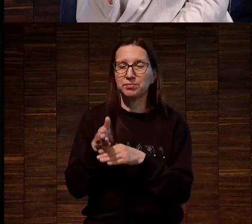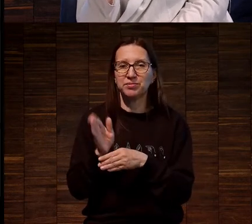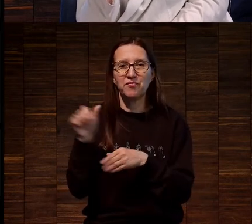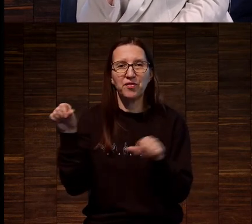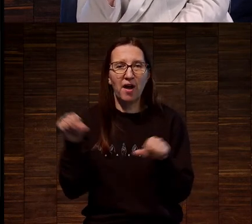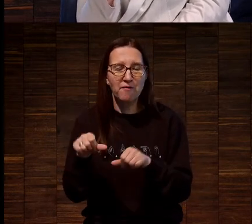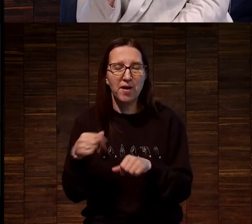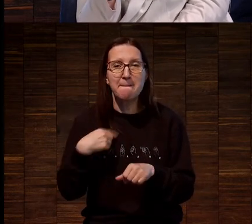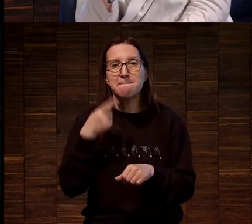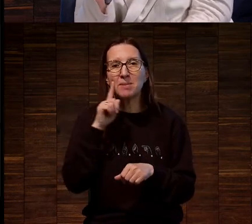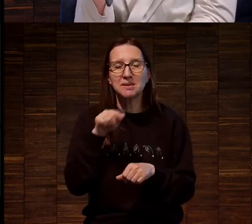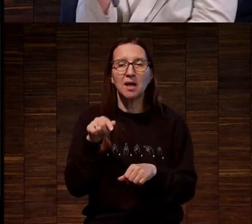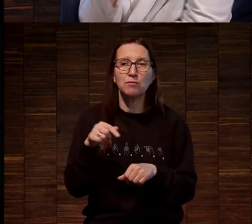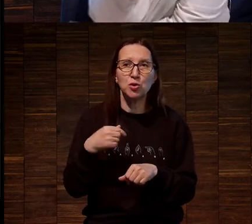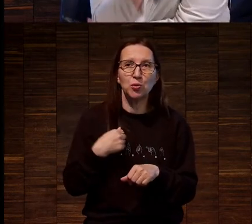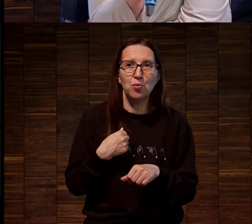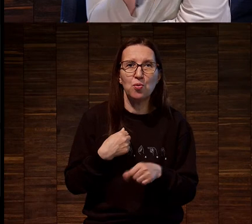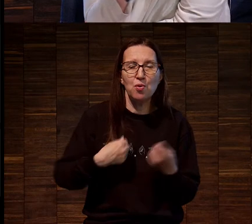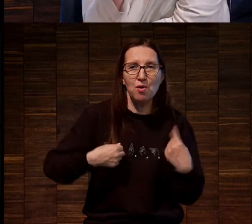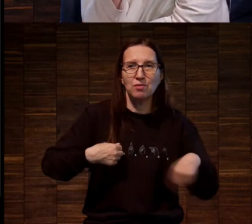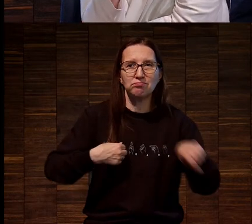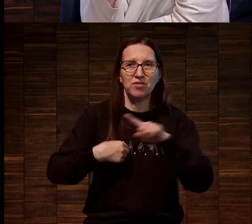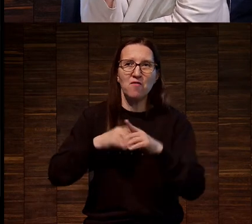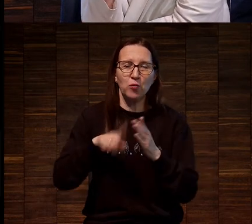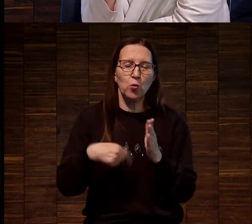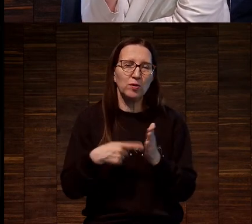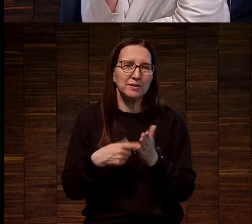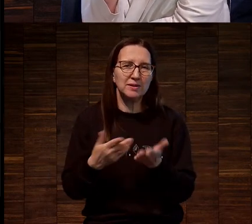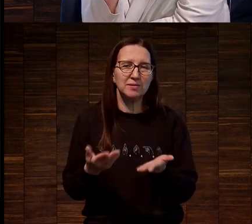знаем, что нам досталось наследство